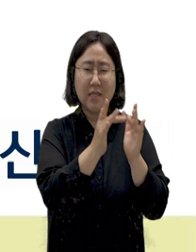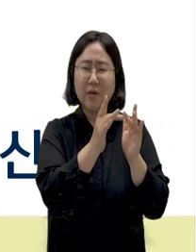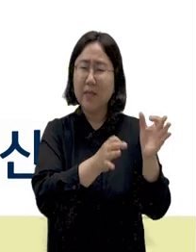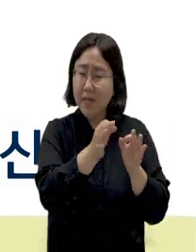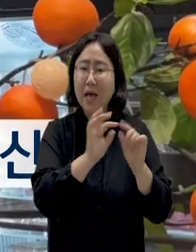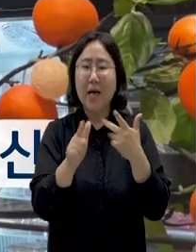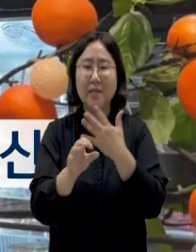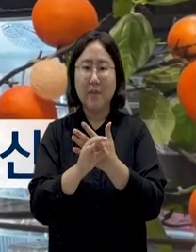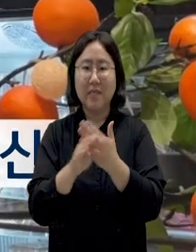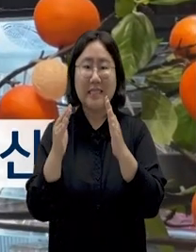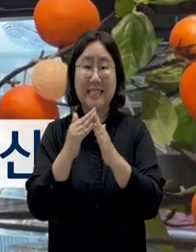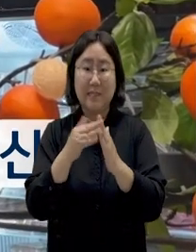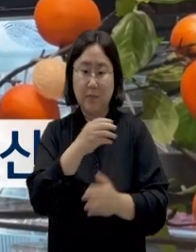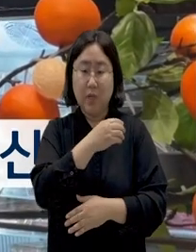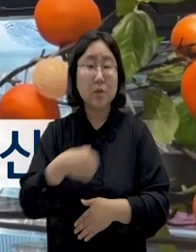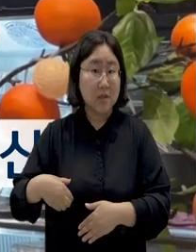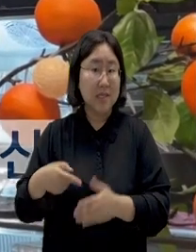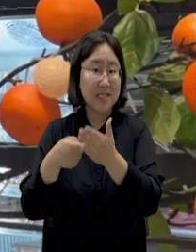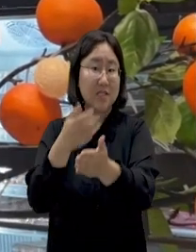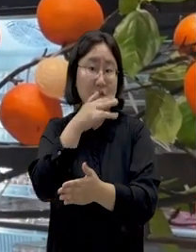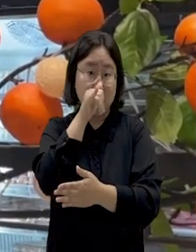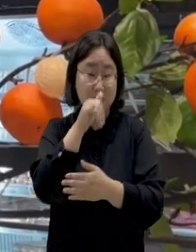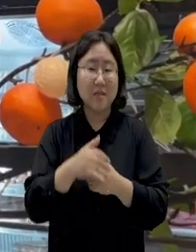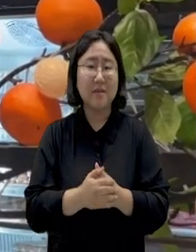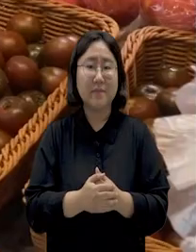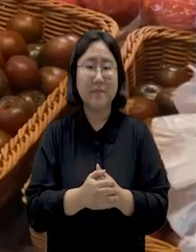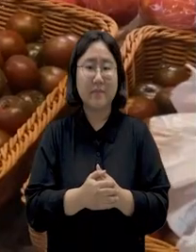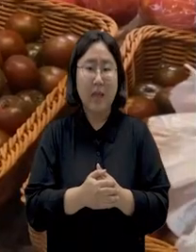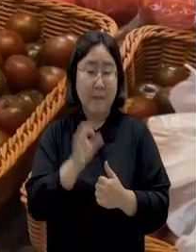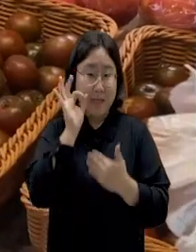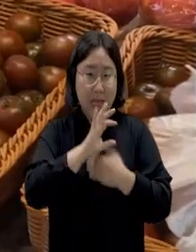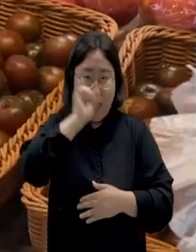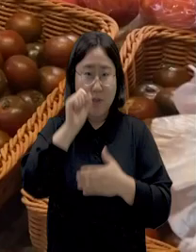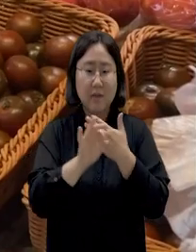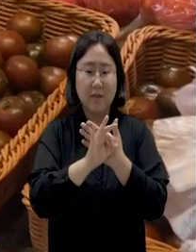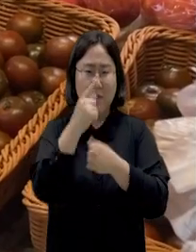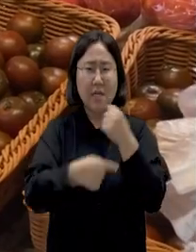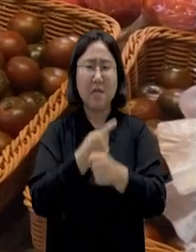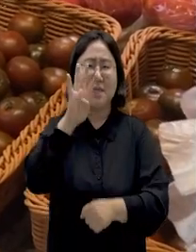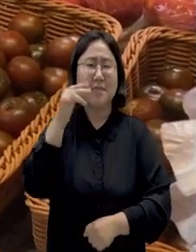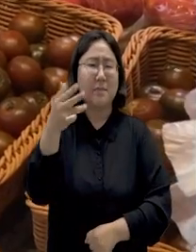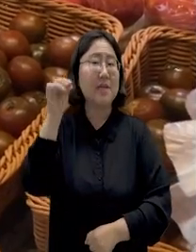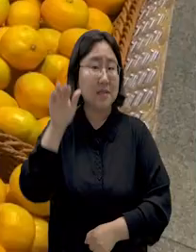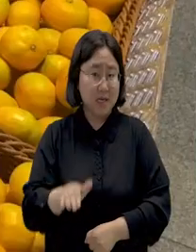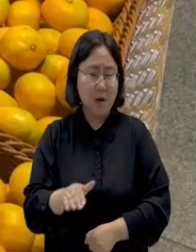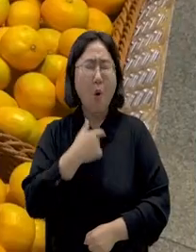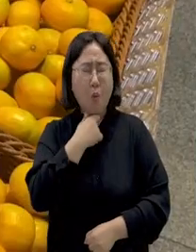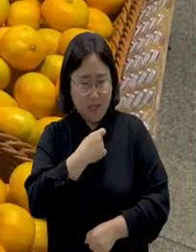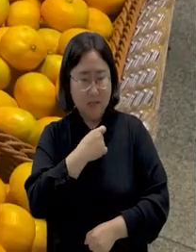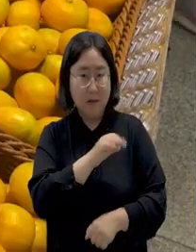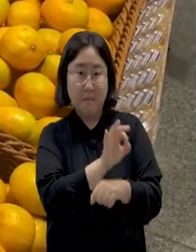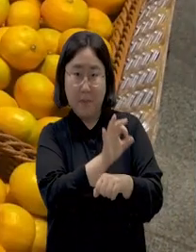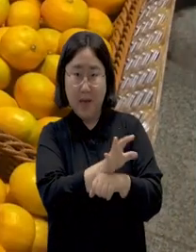주소지 읍면동 주민센터에서 할 수 있는데요. 대상자로 선정되면 연간 48만 원 이내에서